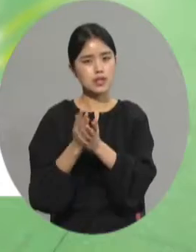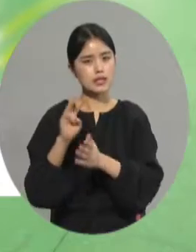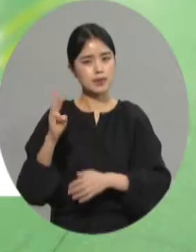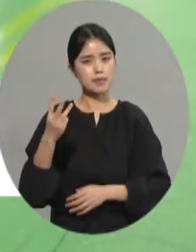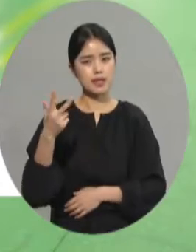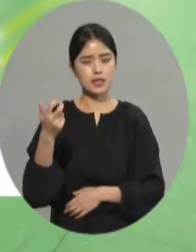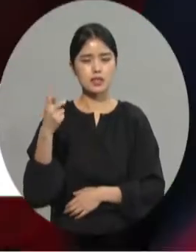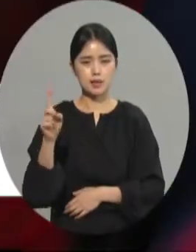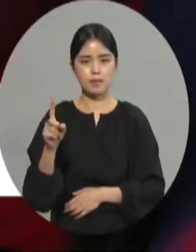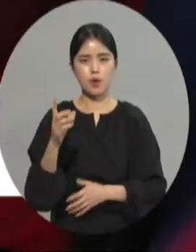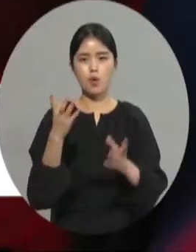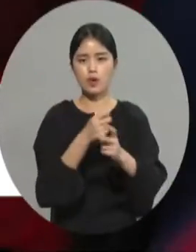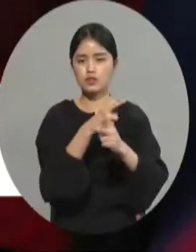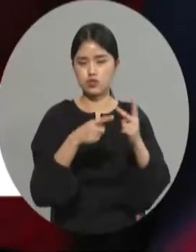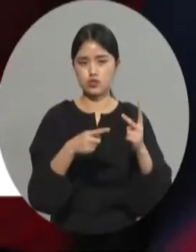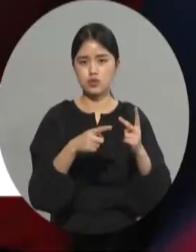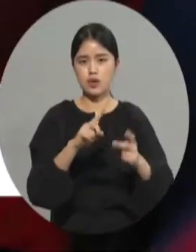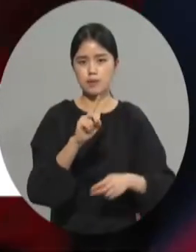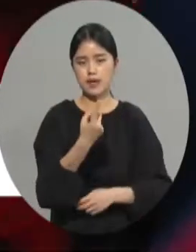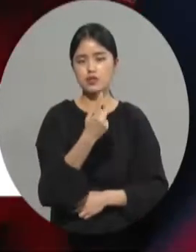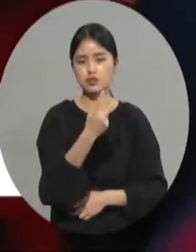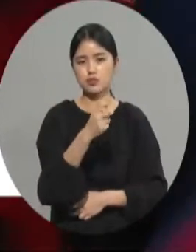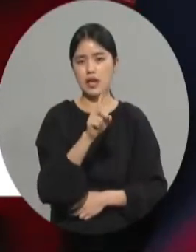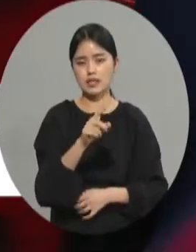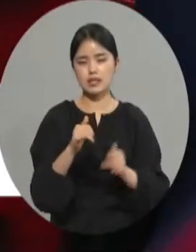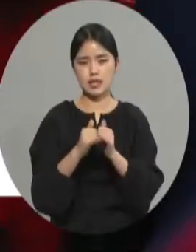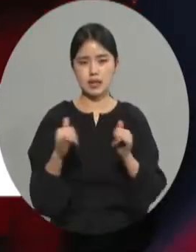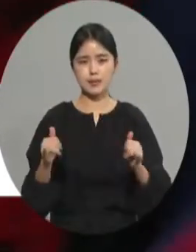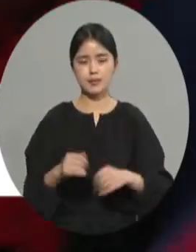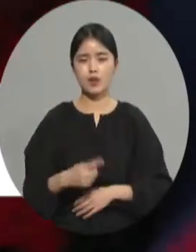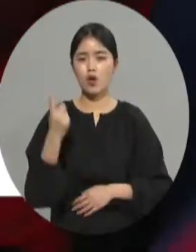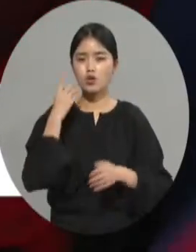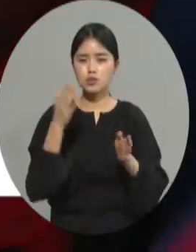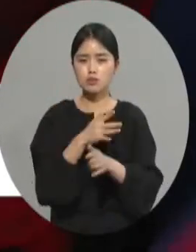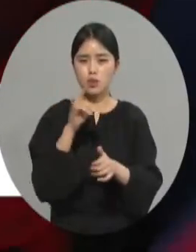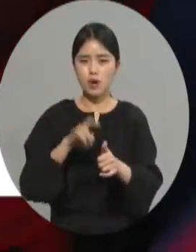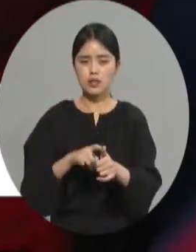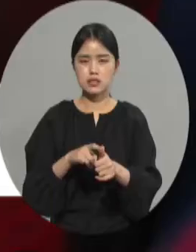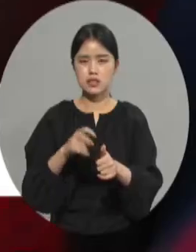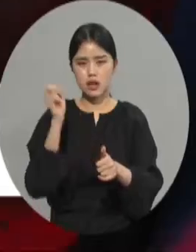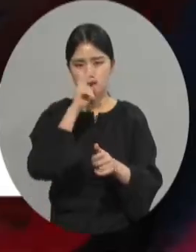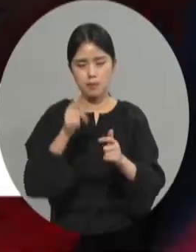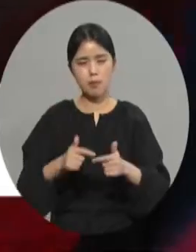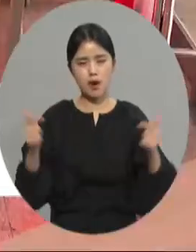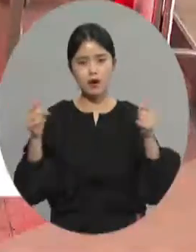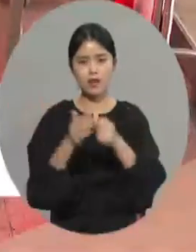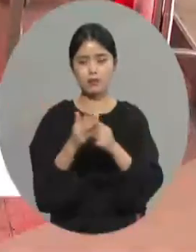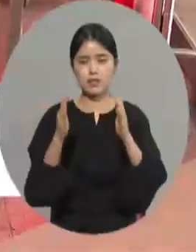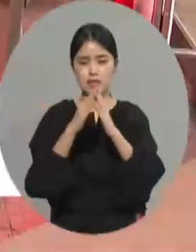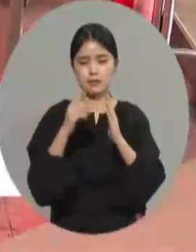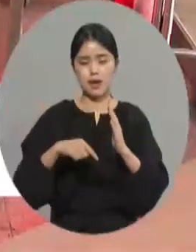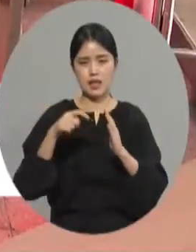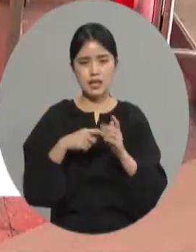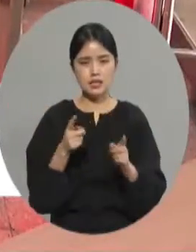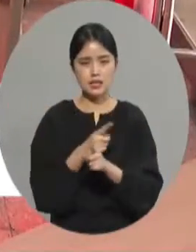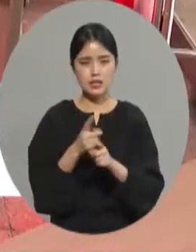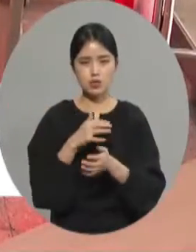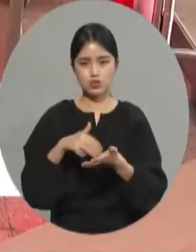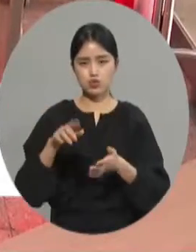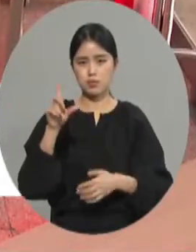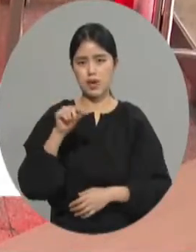완주 100 21명 등의 순으로 나타났습니다 어제부터 확진 자가 급증을 하면서 재택 치료 인원이